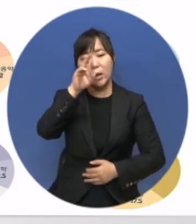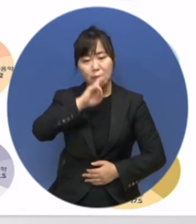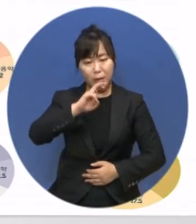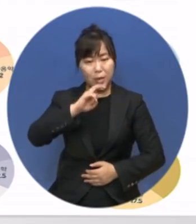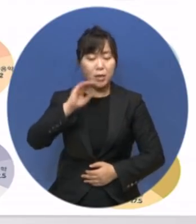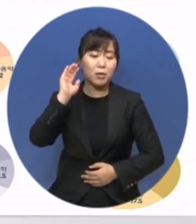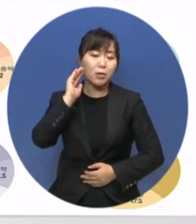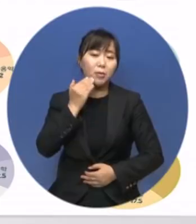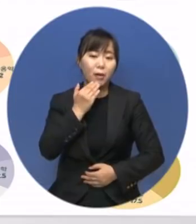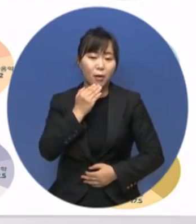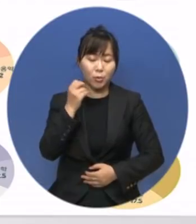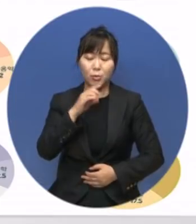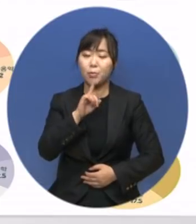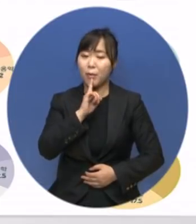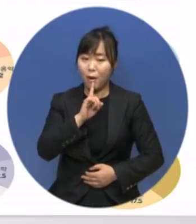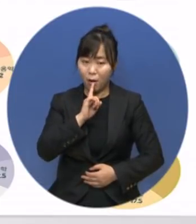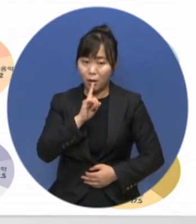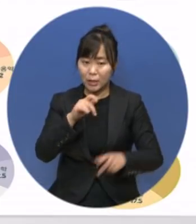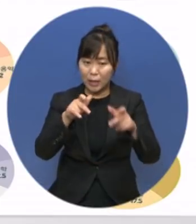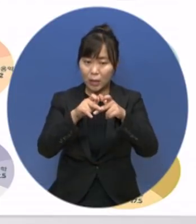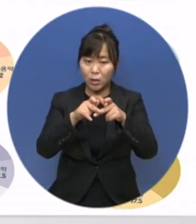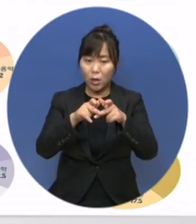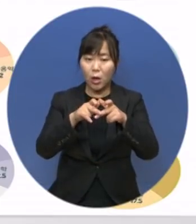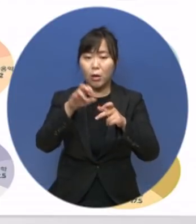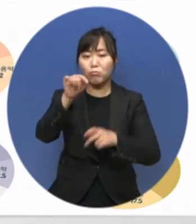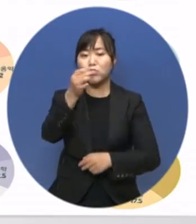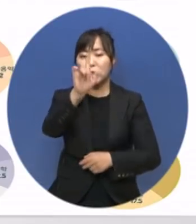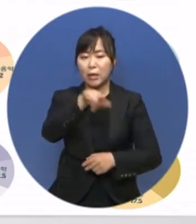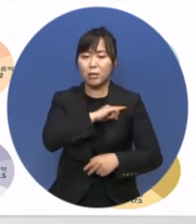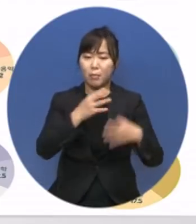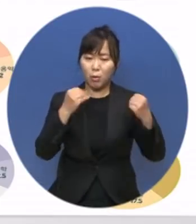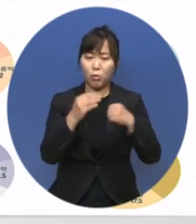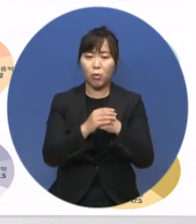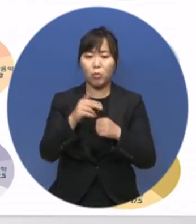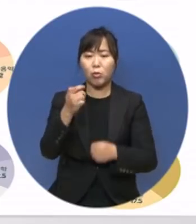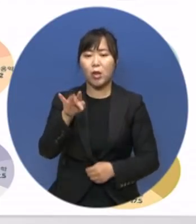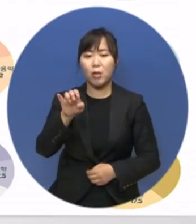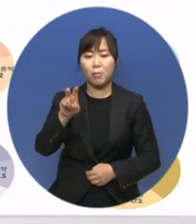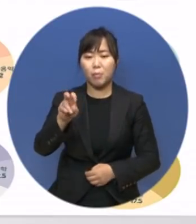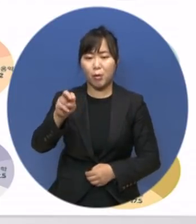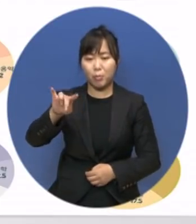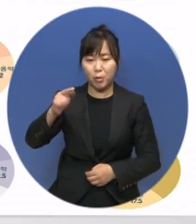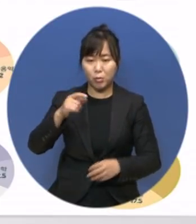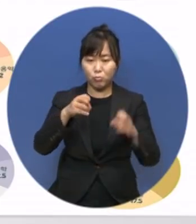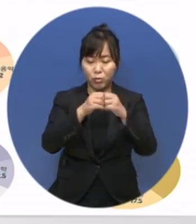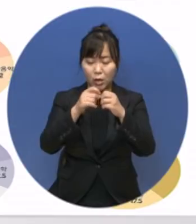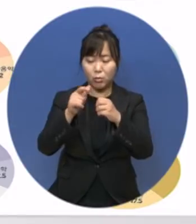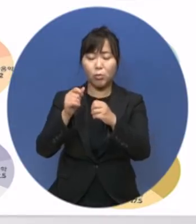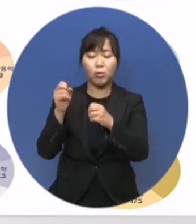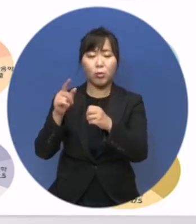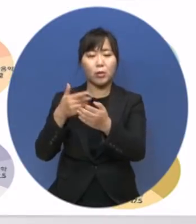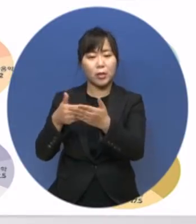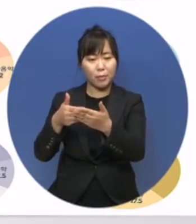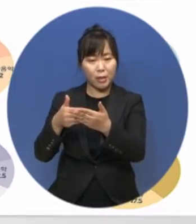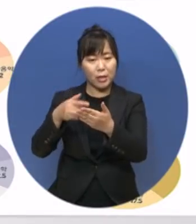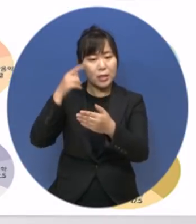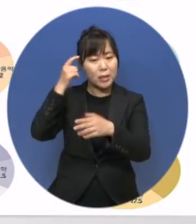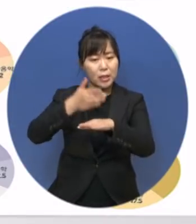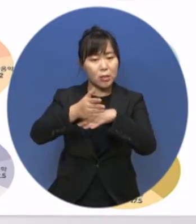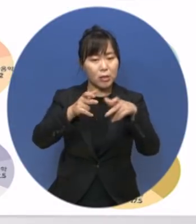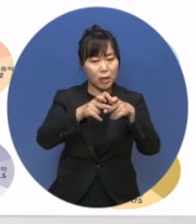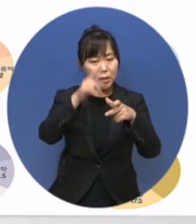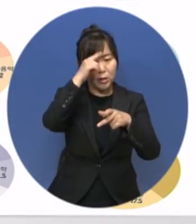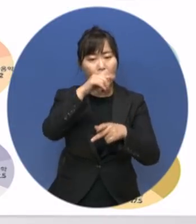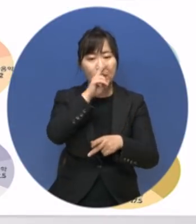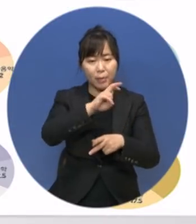청각, 언어장애인들은 문학이 가장 많았고요. 뇌병명장애도 문학, 미술, 지적장애인들은 서양음악, 미술,